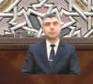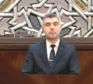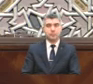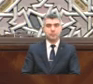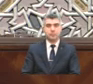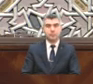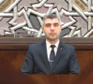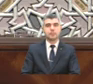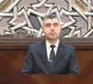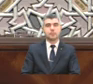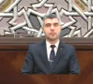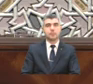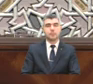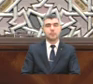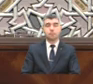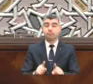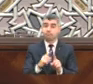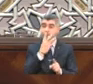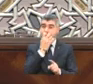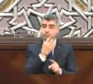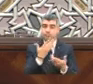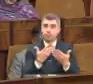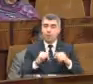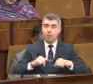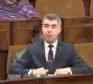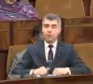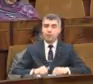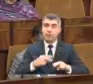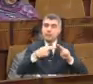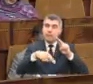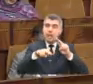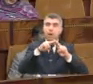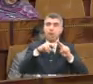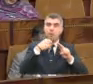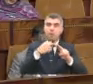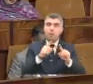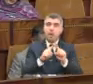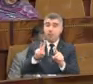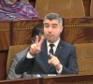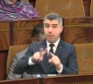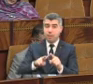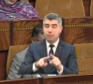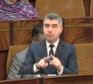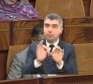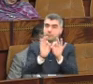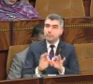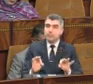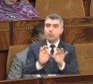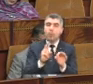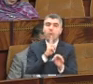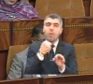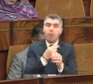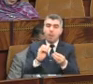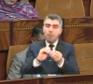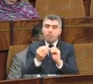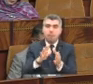تفضلي. مع الأسف سيد الوزير ما لمسناش في الجواب ديالكم ما يبرهن بالملموس على إرادة الحكومة لتجاوز الاختلالات